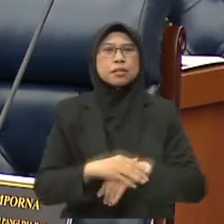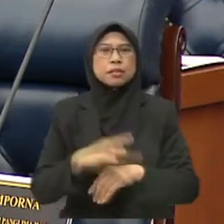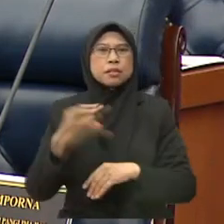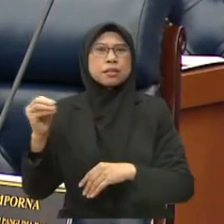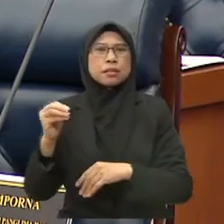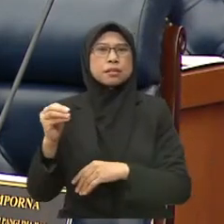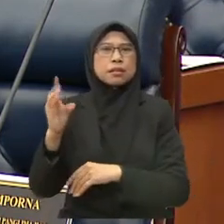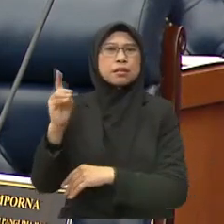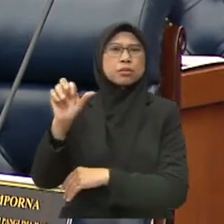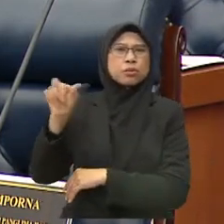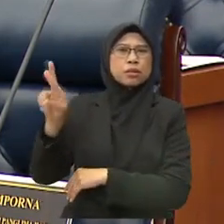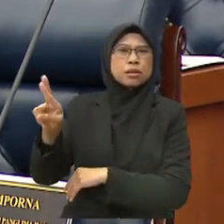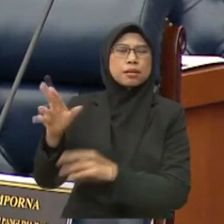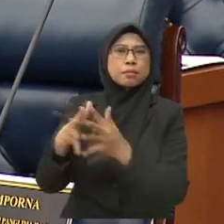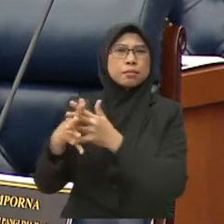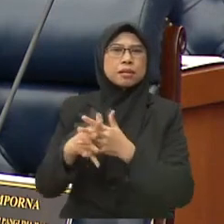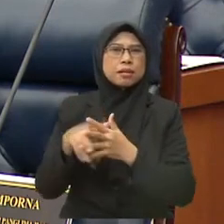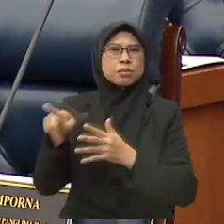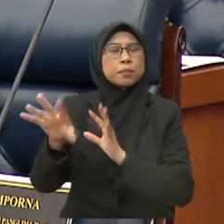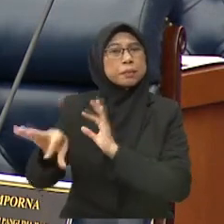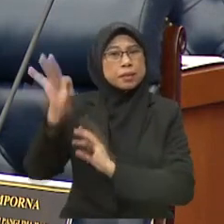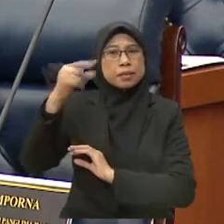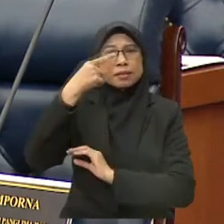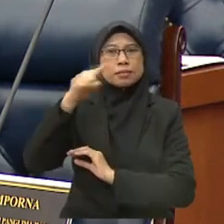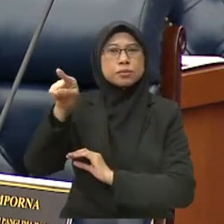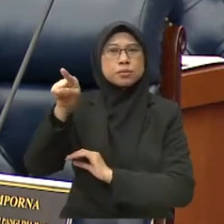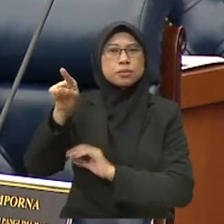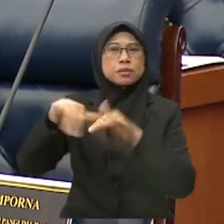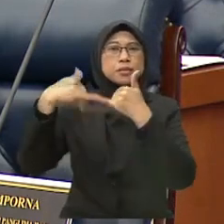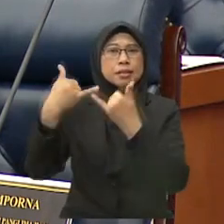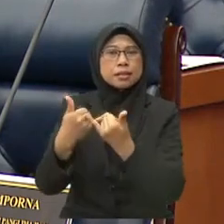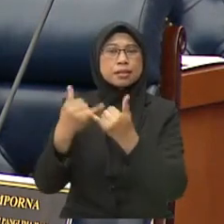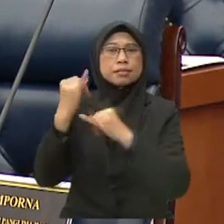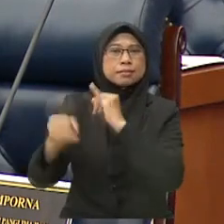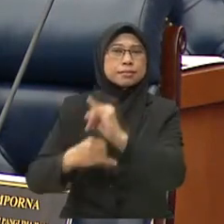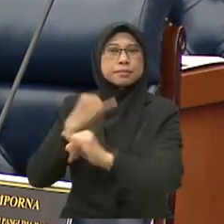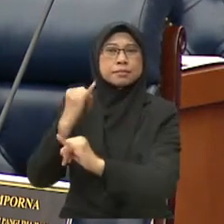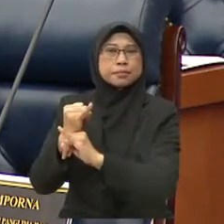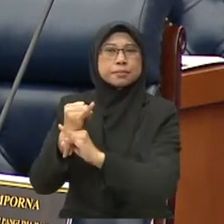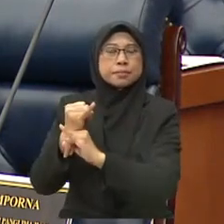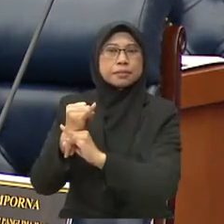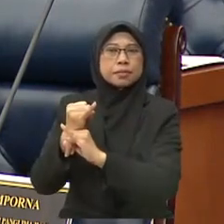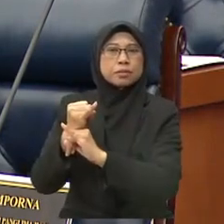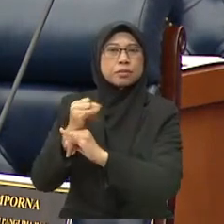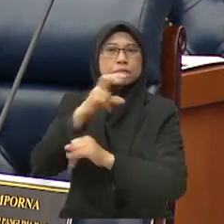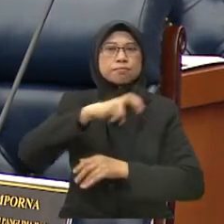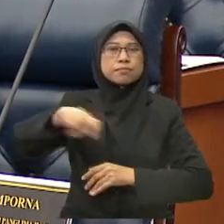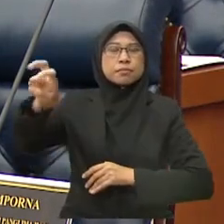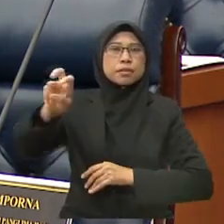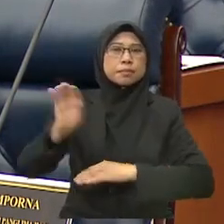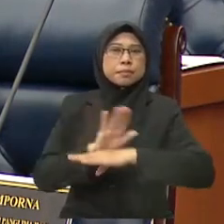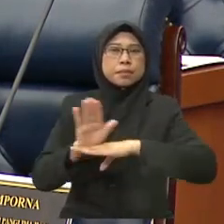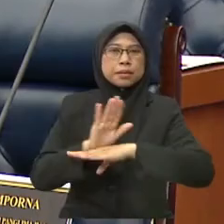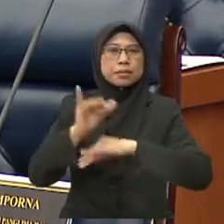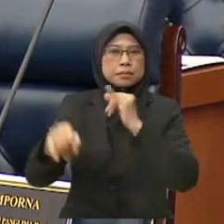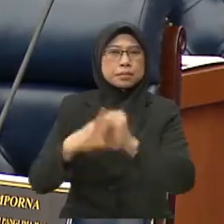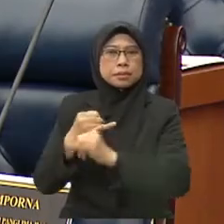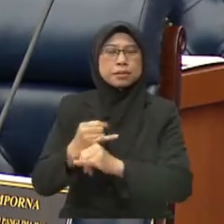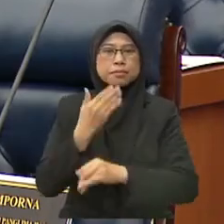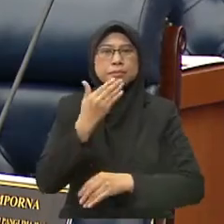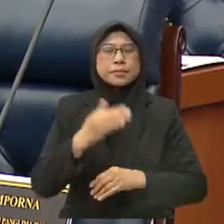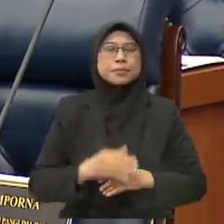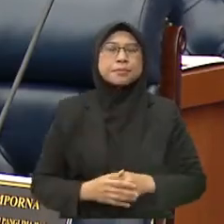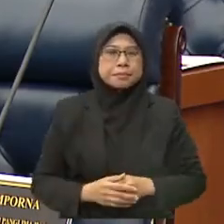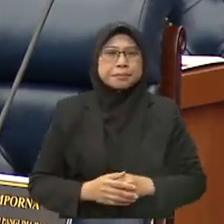dolar Amerika Syarikat yang masih menjadi antara pilihan utama kepada syarikat-syarikat antarabangsa dalam transaksi perdagangan antarabangsa Baat masa ini Terima kasih